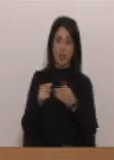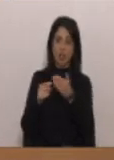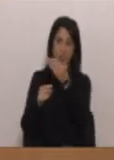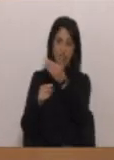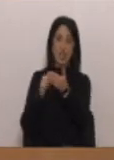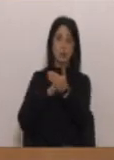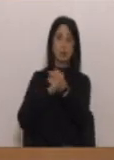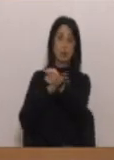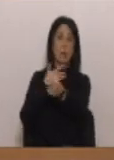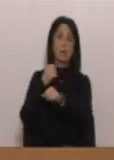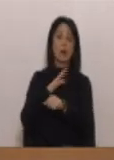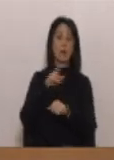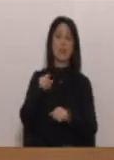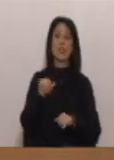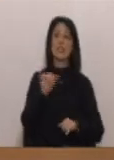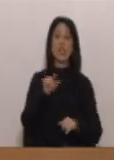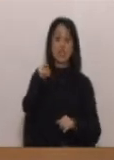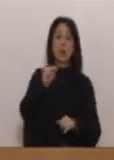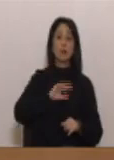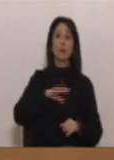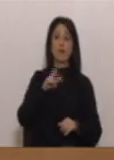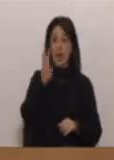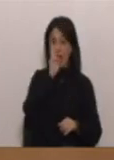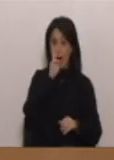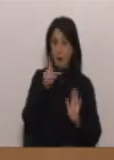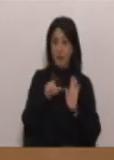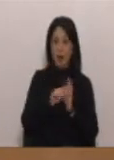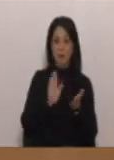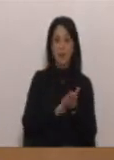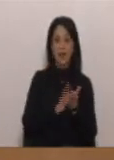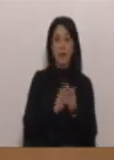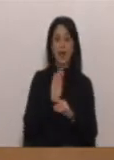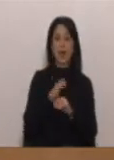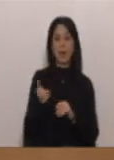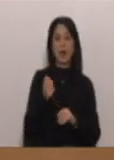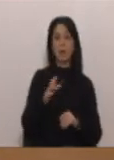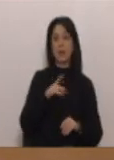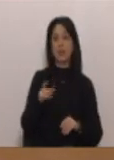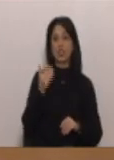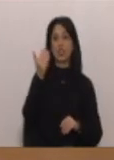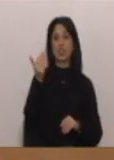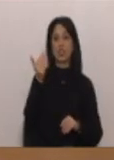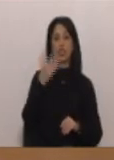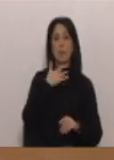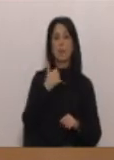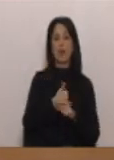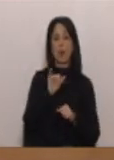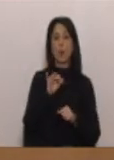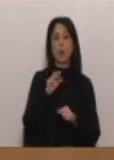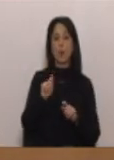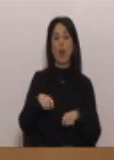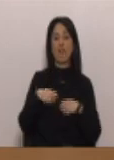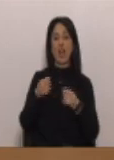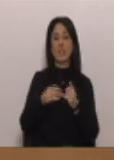რომ მუშაობდი მერიაში, სადაც ხელფასთან ერთად პრემიას დანამაციღებდი, შენმა მერმა უგულავამ გადასცა